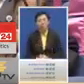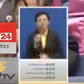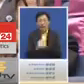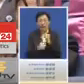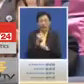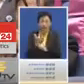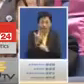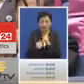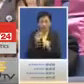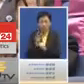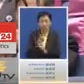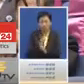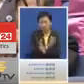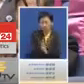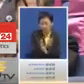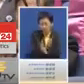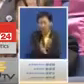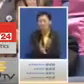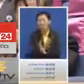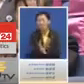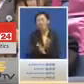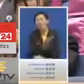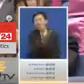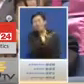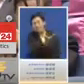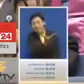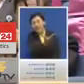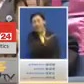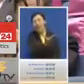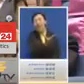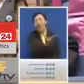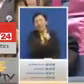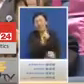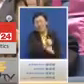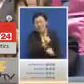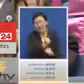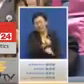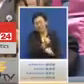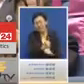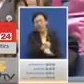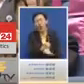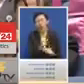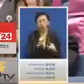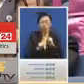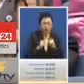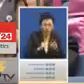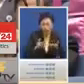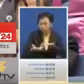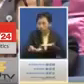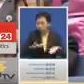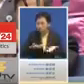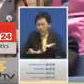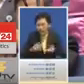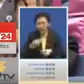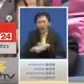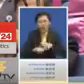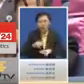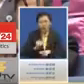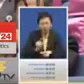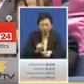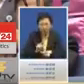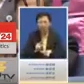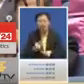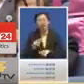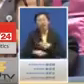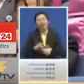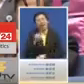5ปีเนี่ยท่านทุ่มอะไรลงไปเจรจาอะไรลงไปขายอะไรกับเขาข